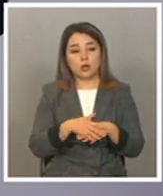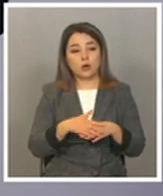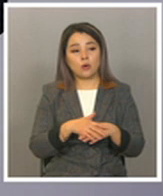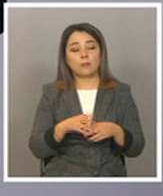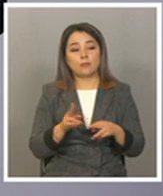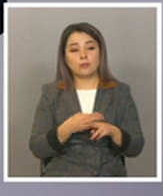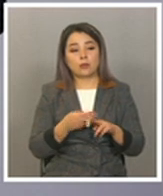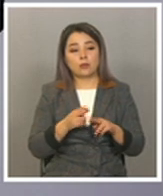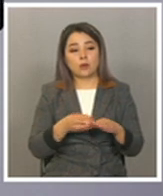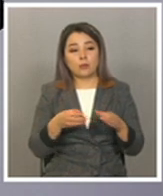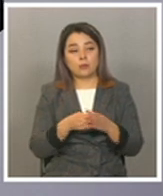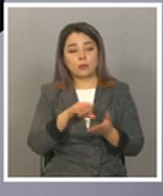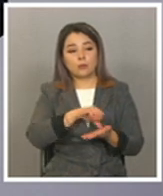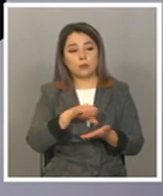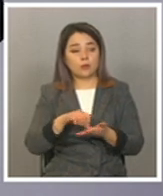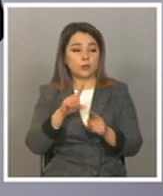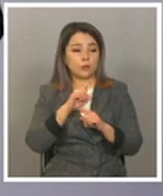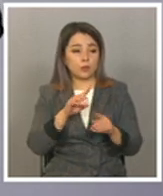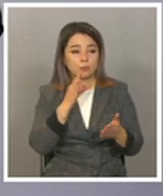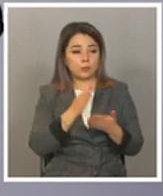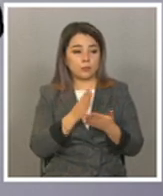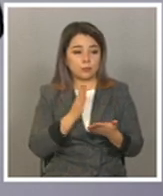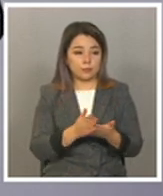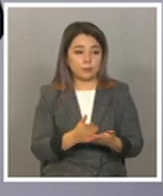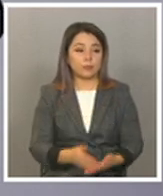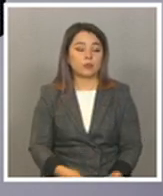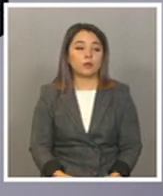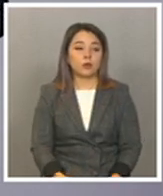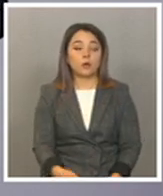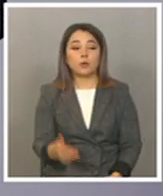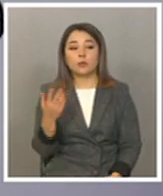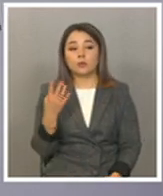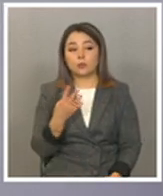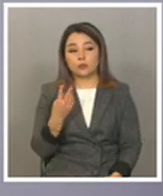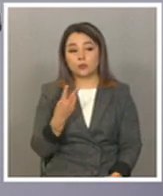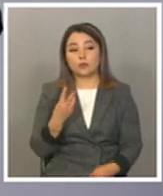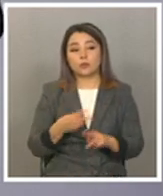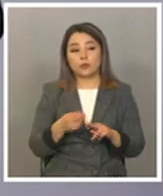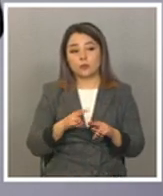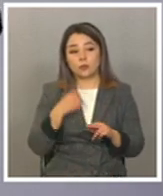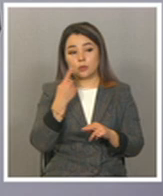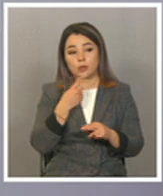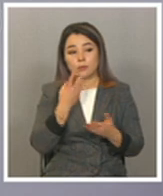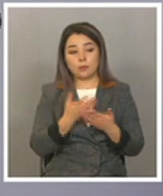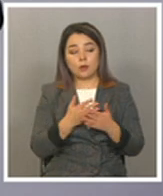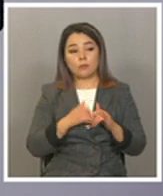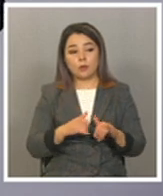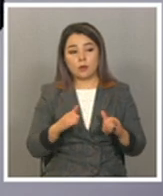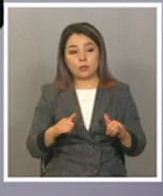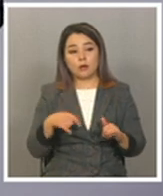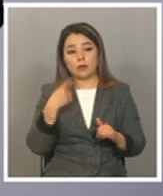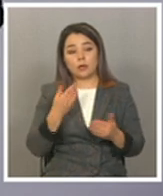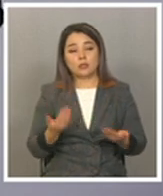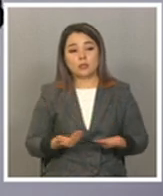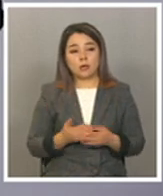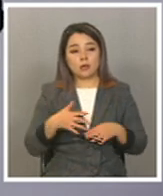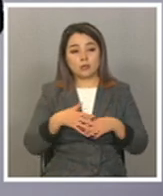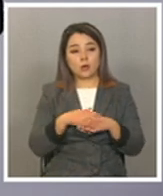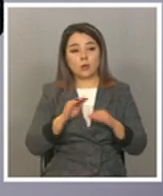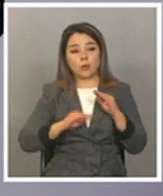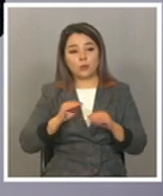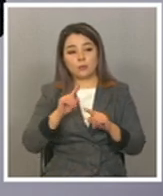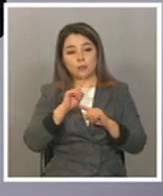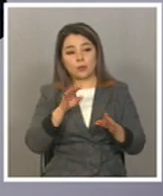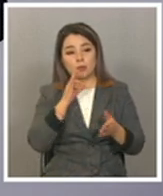мүшелерсіз тіршілік болмайды. Үшінші, түрде популяцияда ағзасыз жүйе